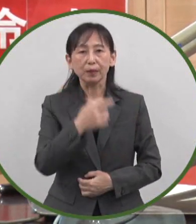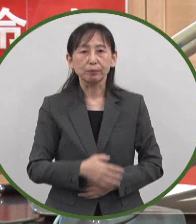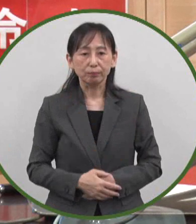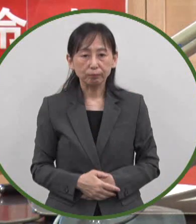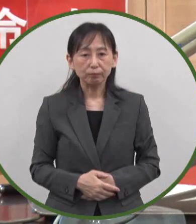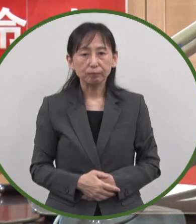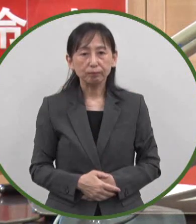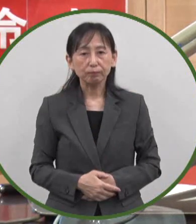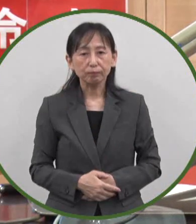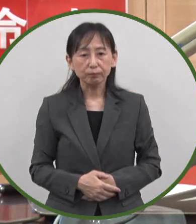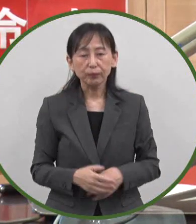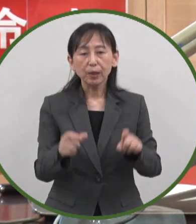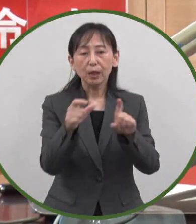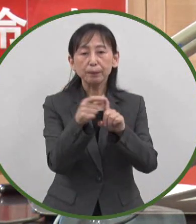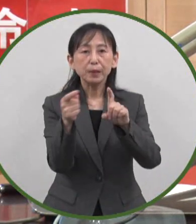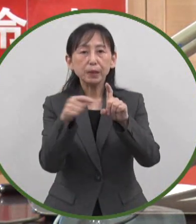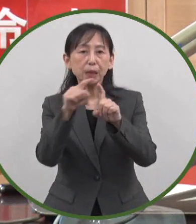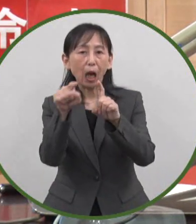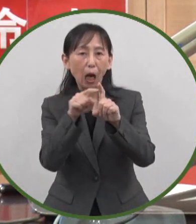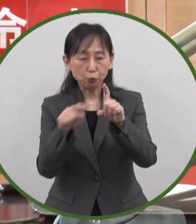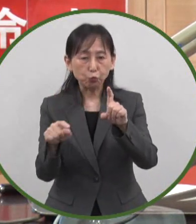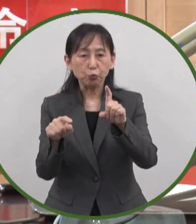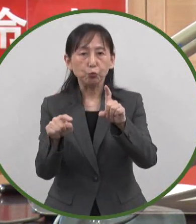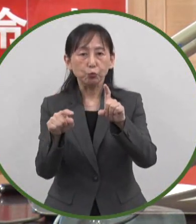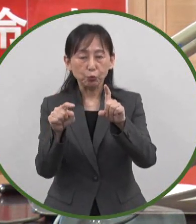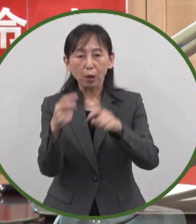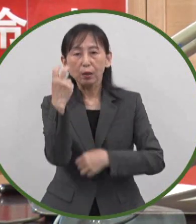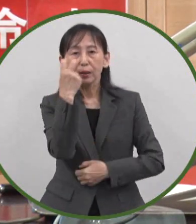。で、PCR については、